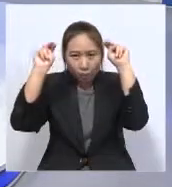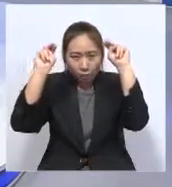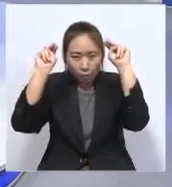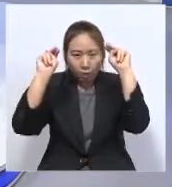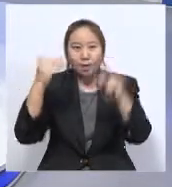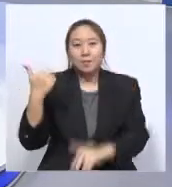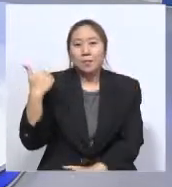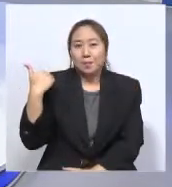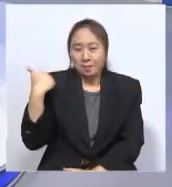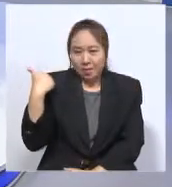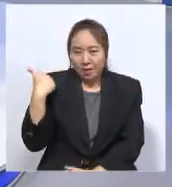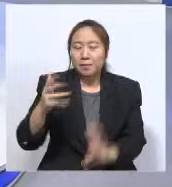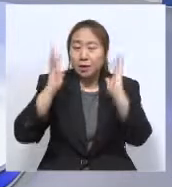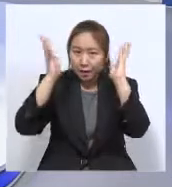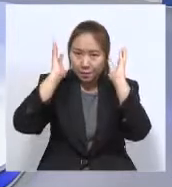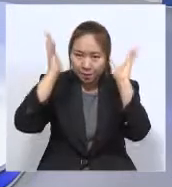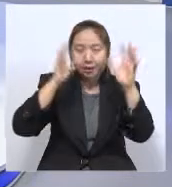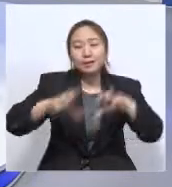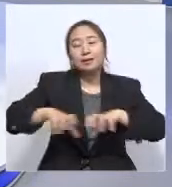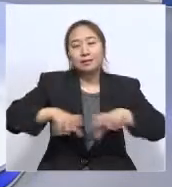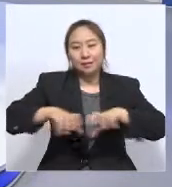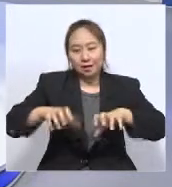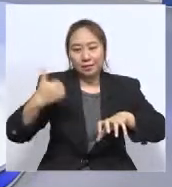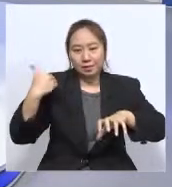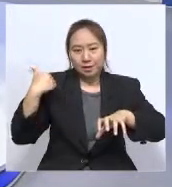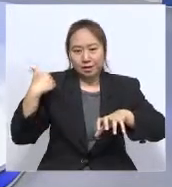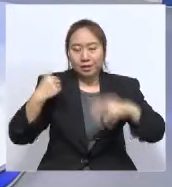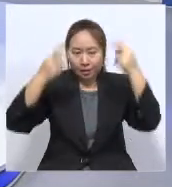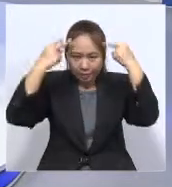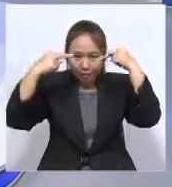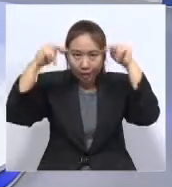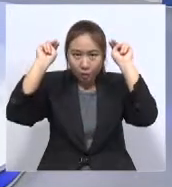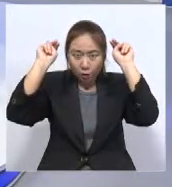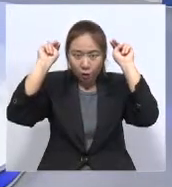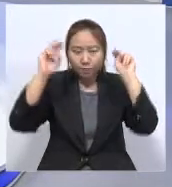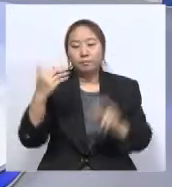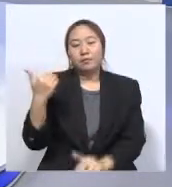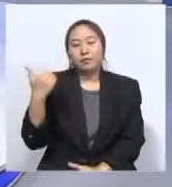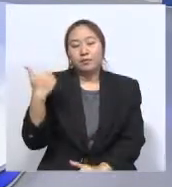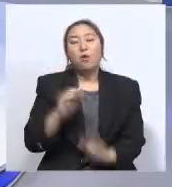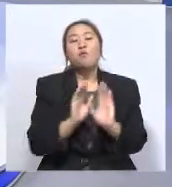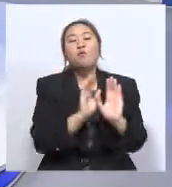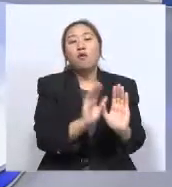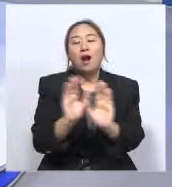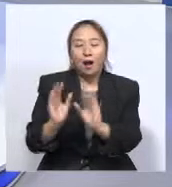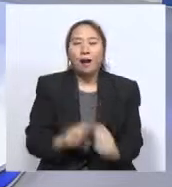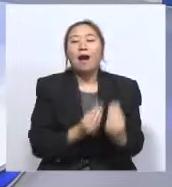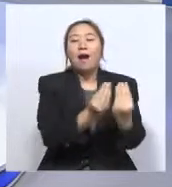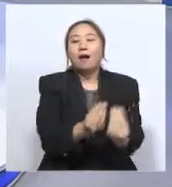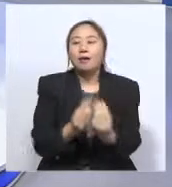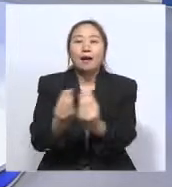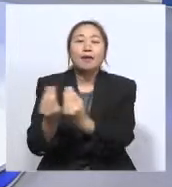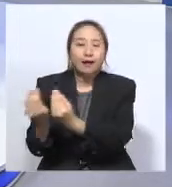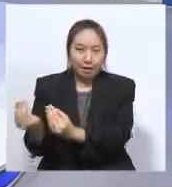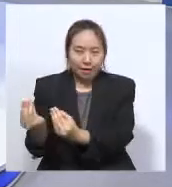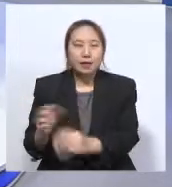ได้มีการมาประชาสัมพันธ์การจัดงานด้วยค่ะซึ่งนายกรัฐมนตรีเองนะคะก็ได้มีการฝากให้กับทุกคนนะคะ